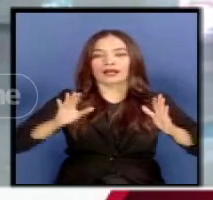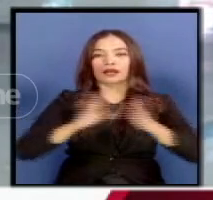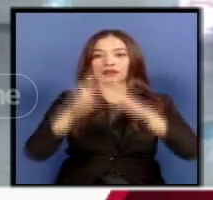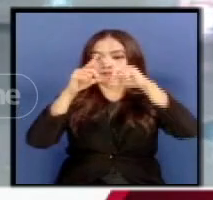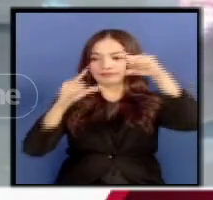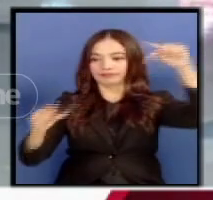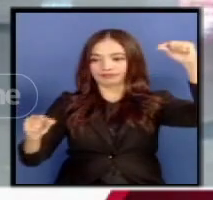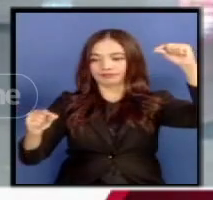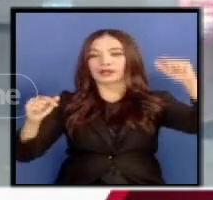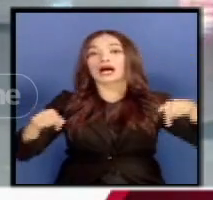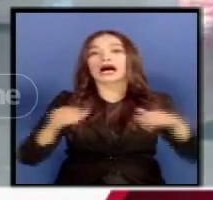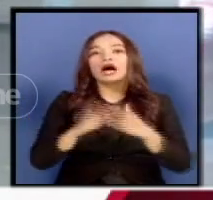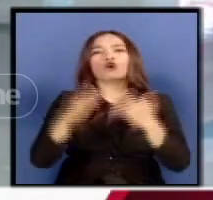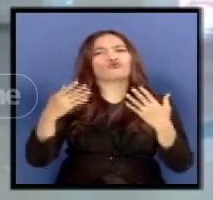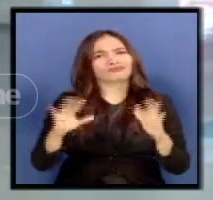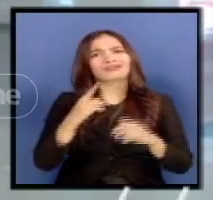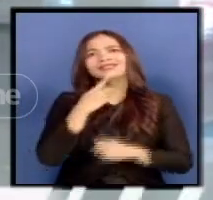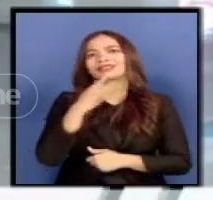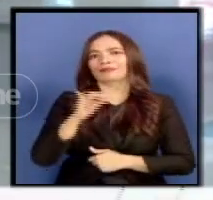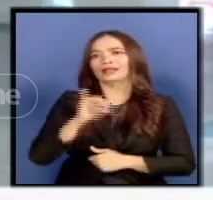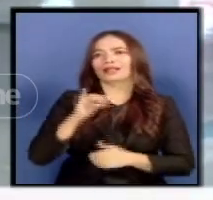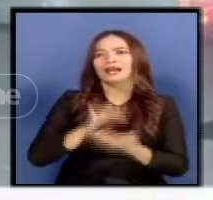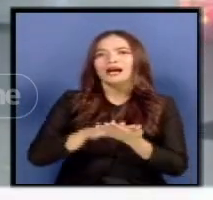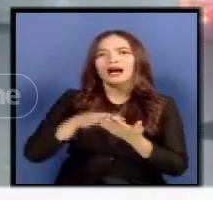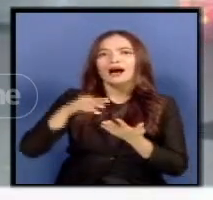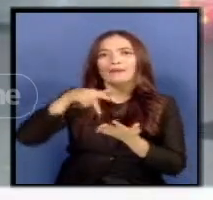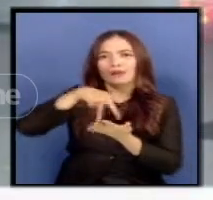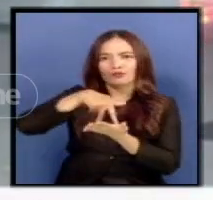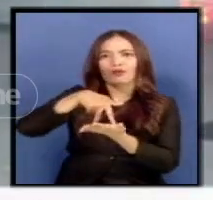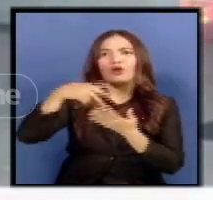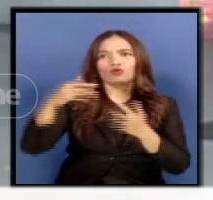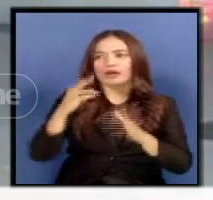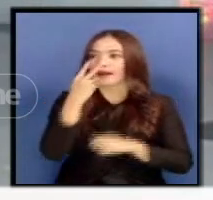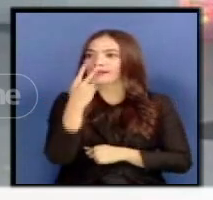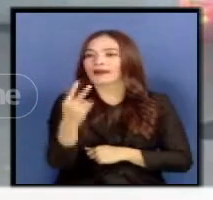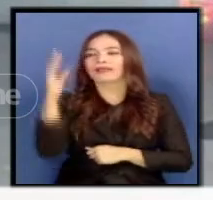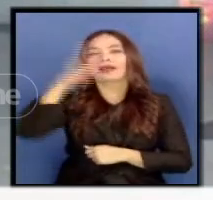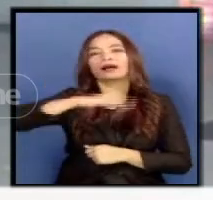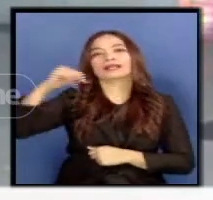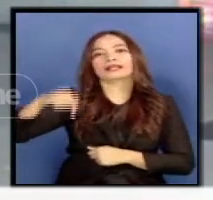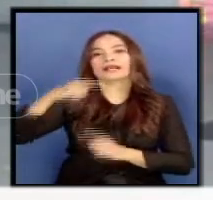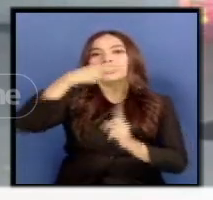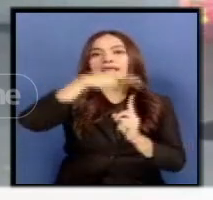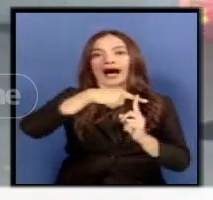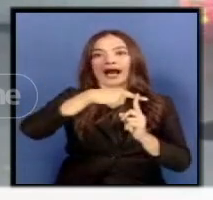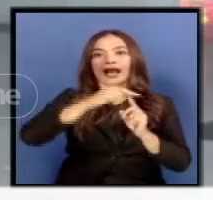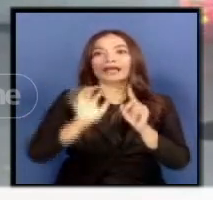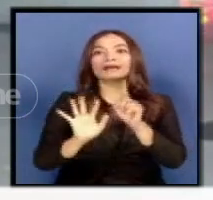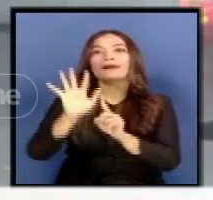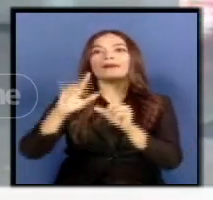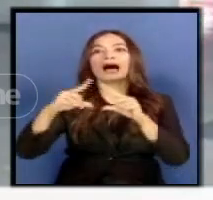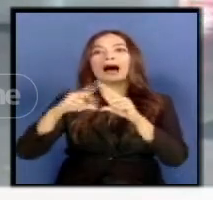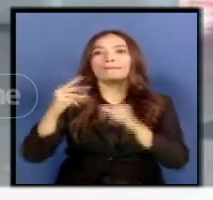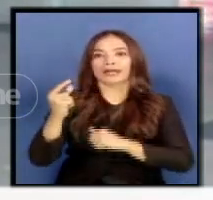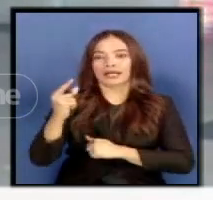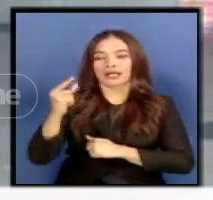Serdang ini. Sepertinya trafik penumpang sudah mulai terlihat pada hari ini persisnya tanggal 15